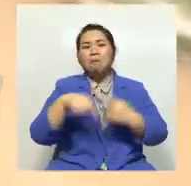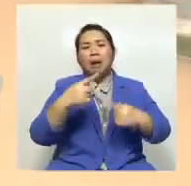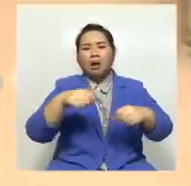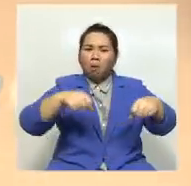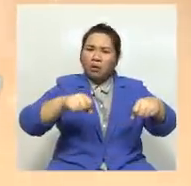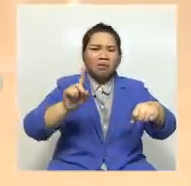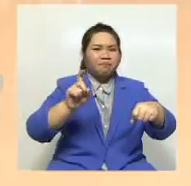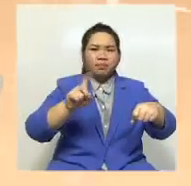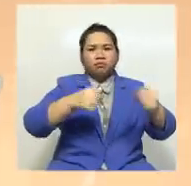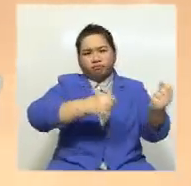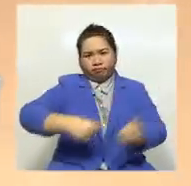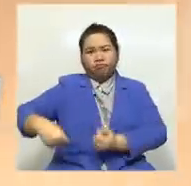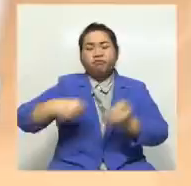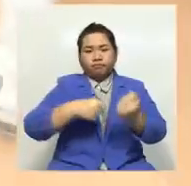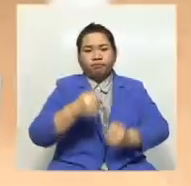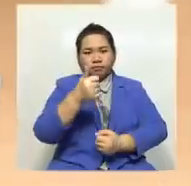อนค่ะ